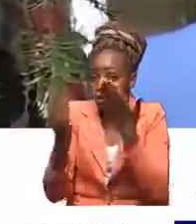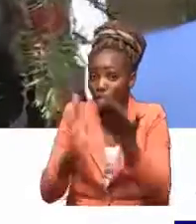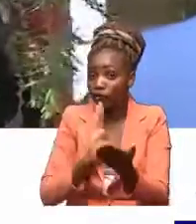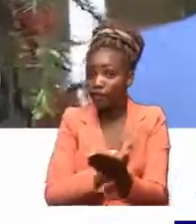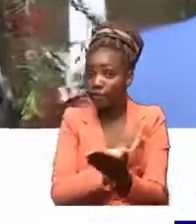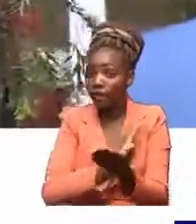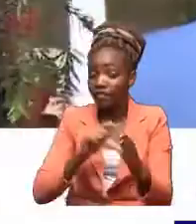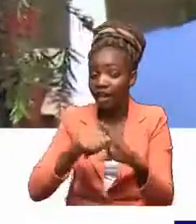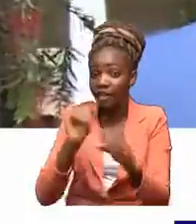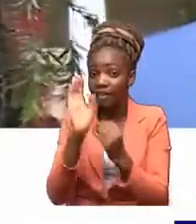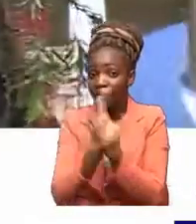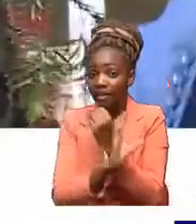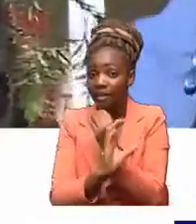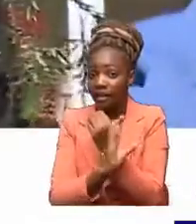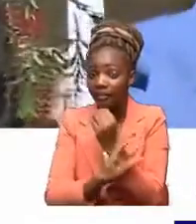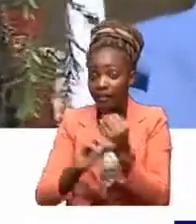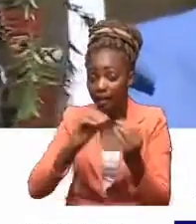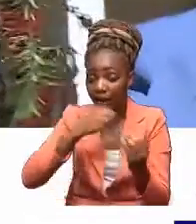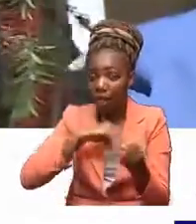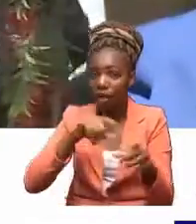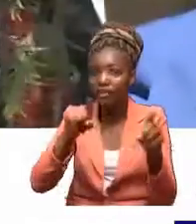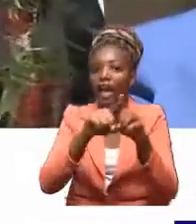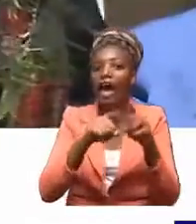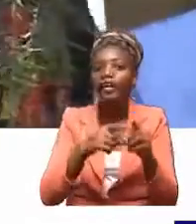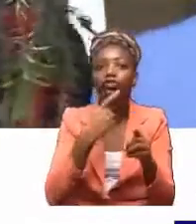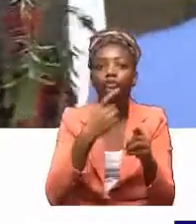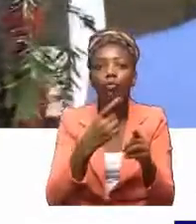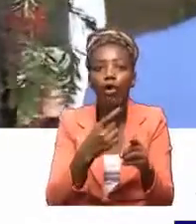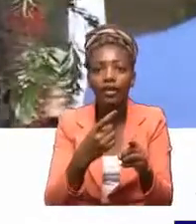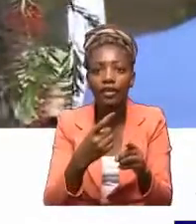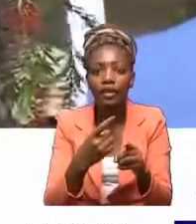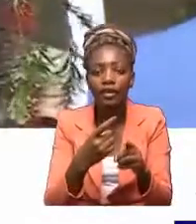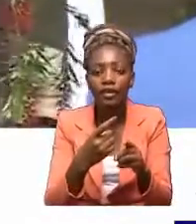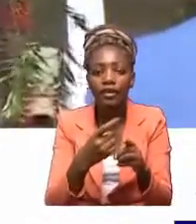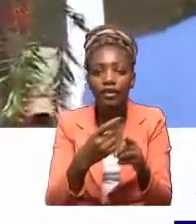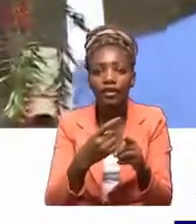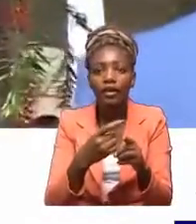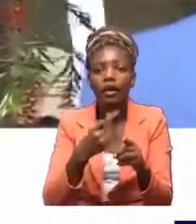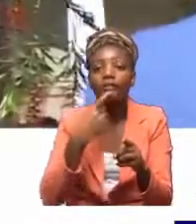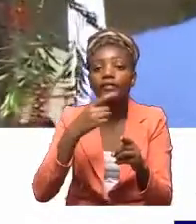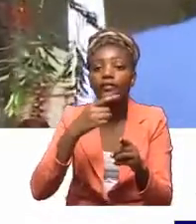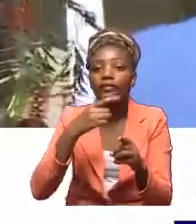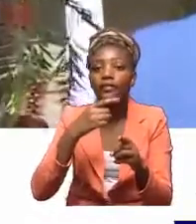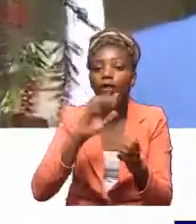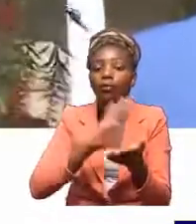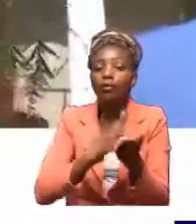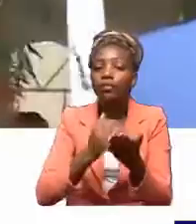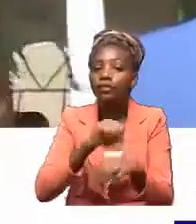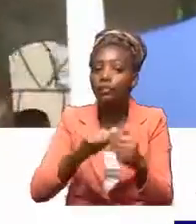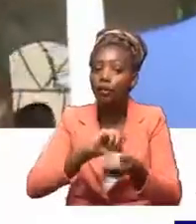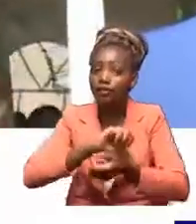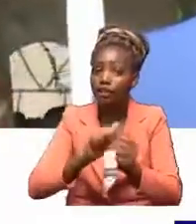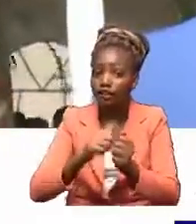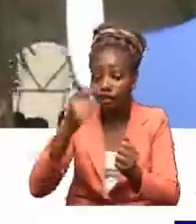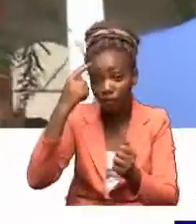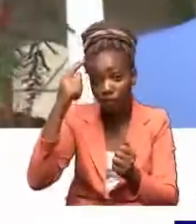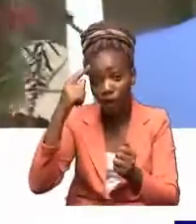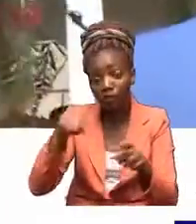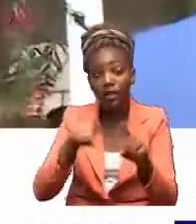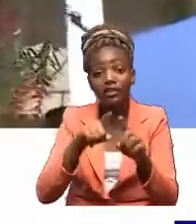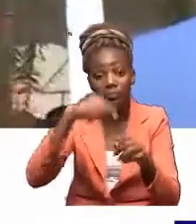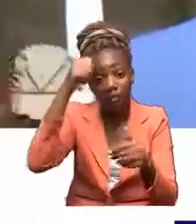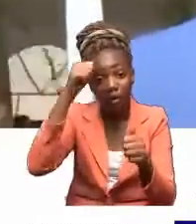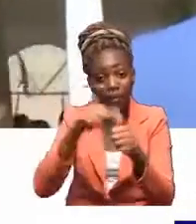Kenya. Na tena zaidi kwamba alileta ile siasa kwamba you can always change your mind about anything. Initially you remember alikuwa amesema